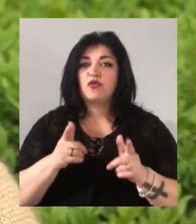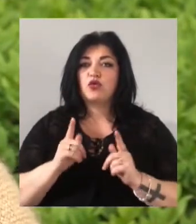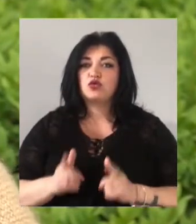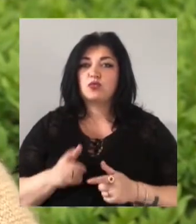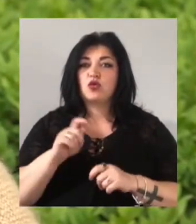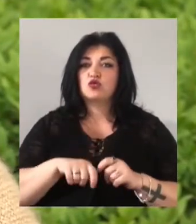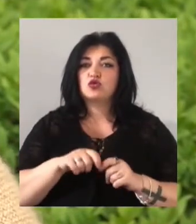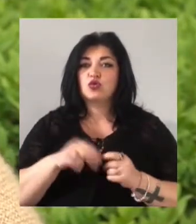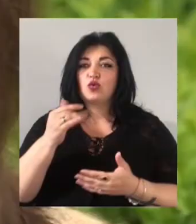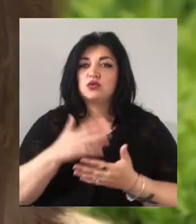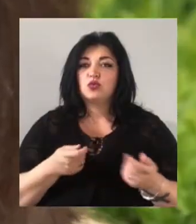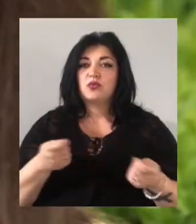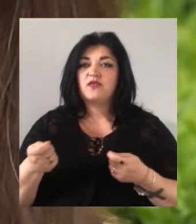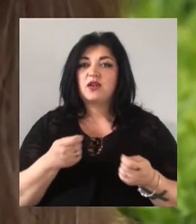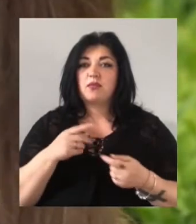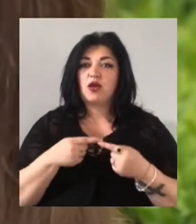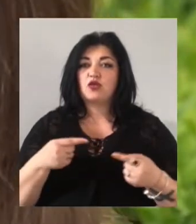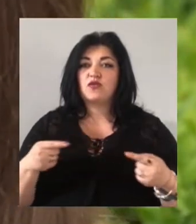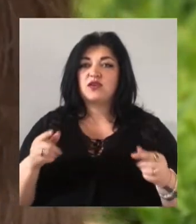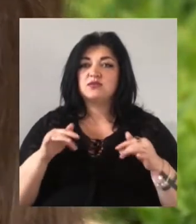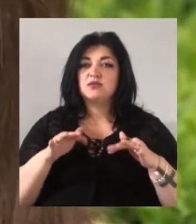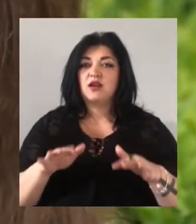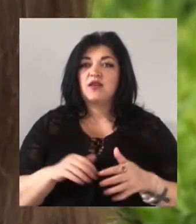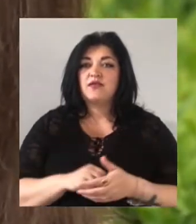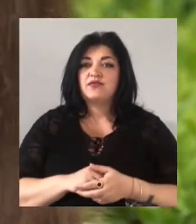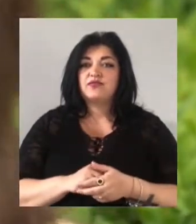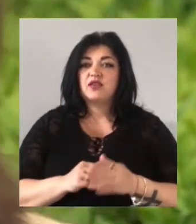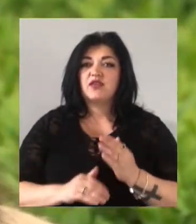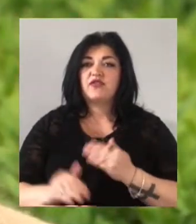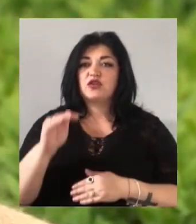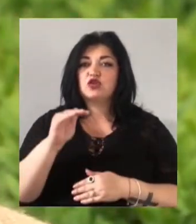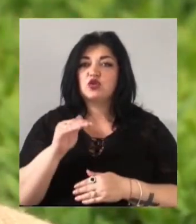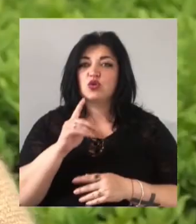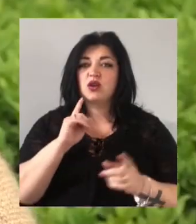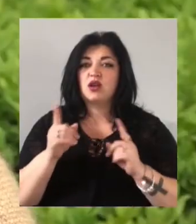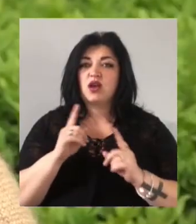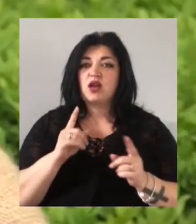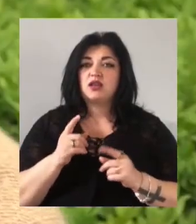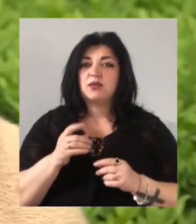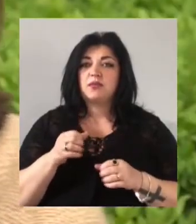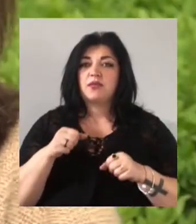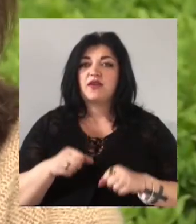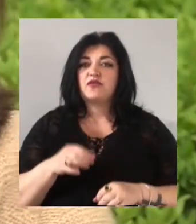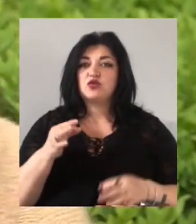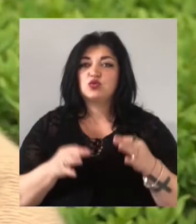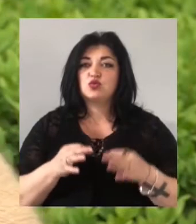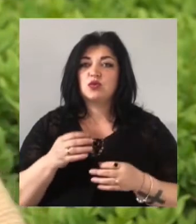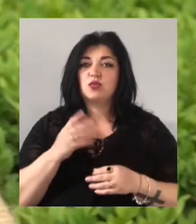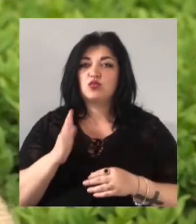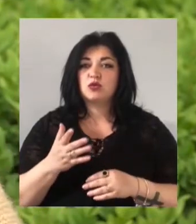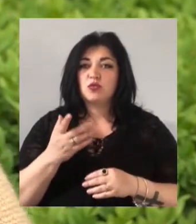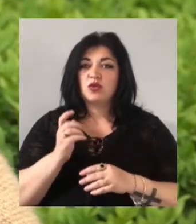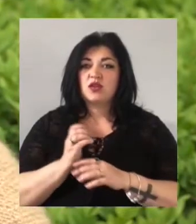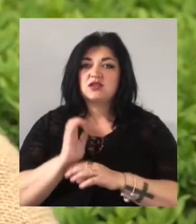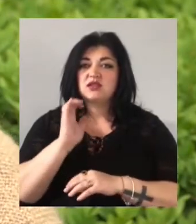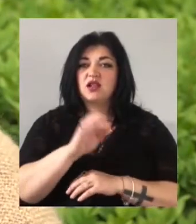з управлінням майнових справ. До Вищої ради правосуддя ми будемо надсилати